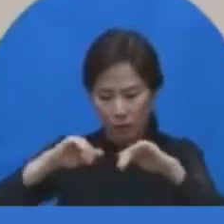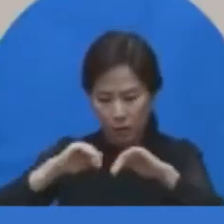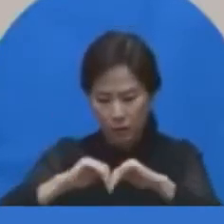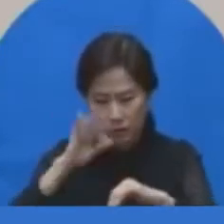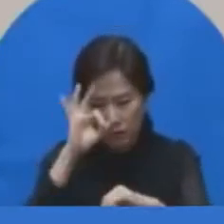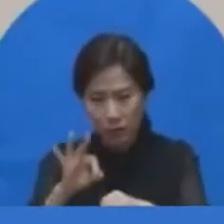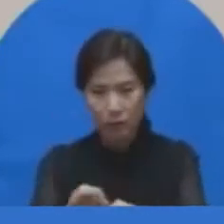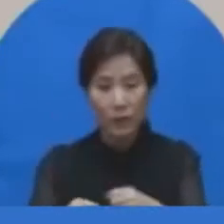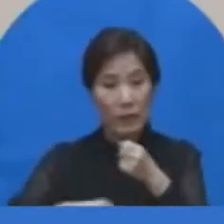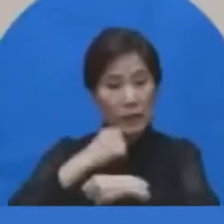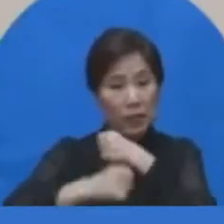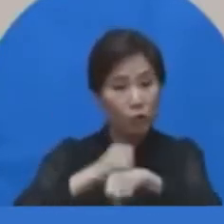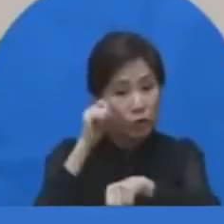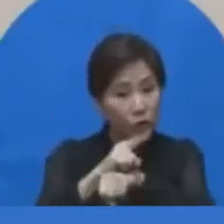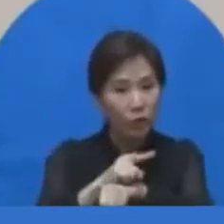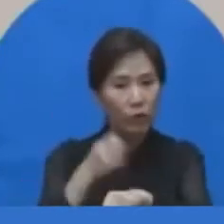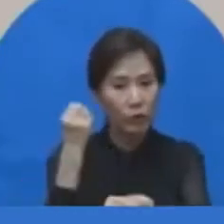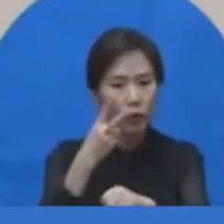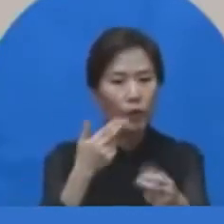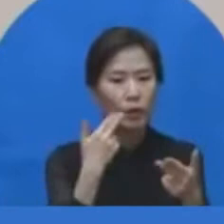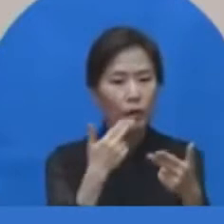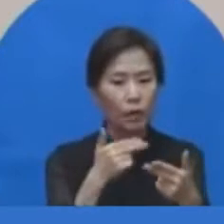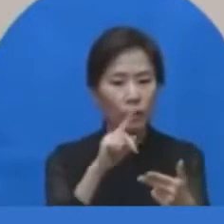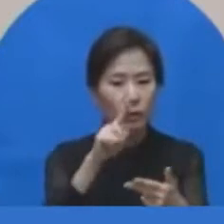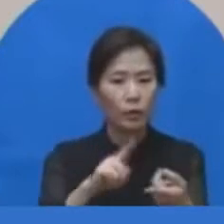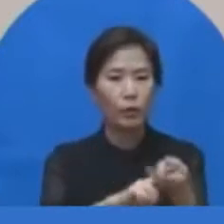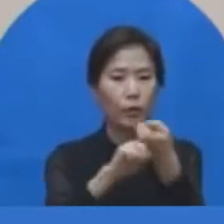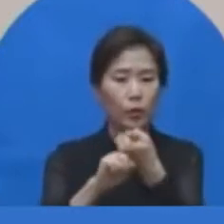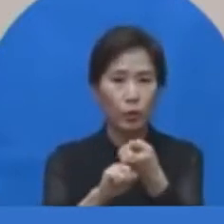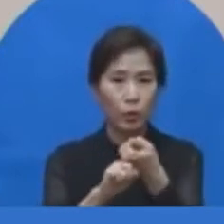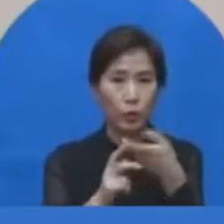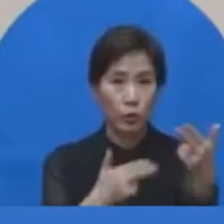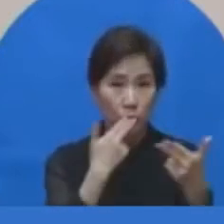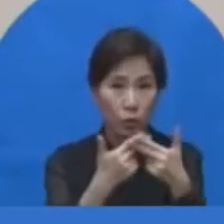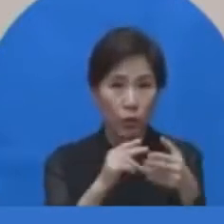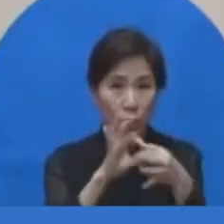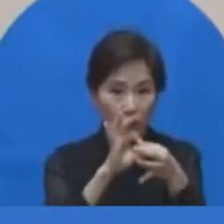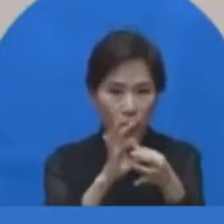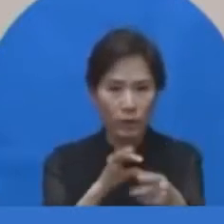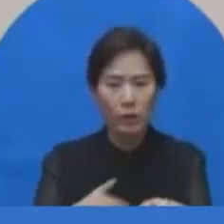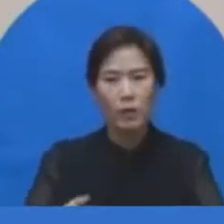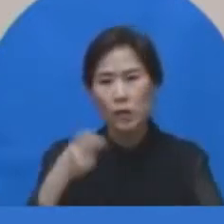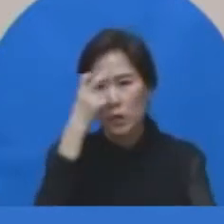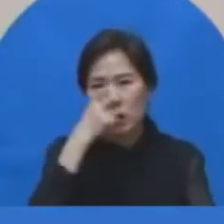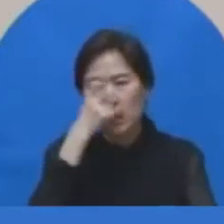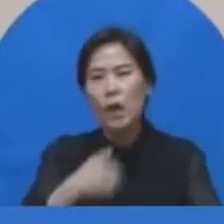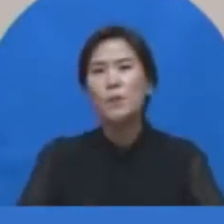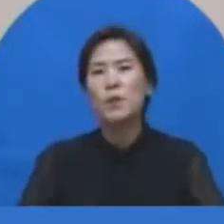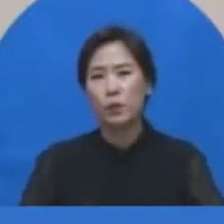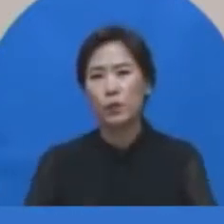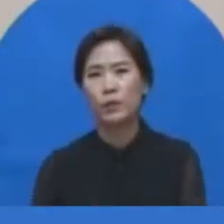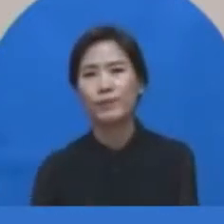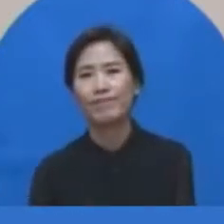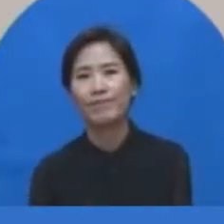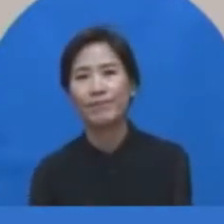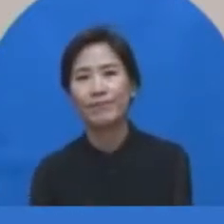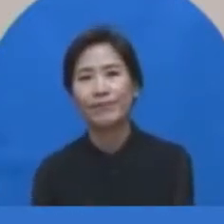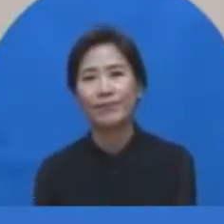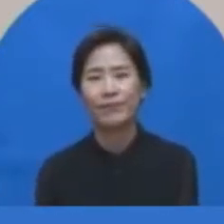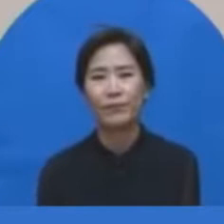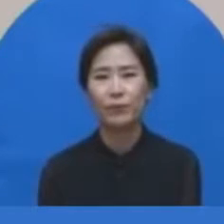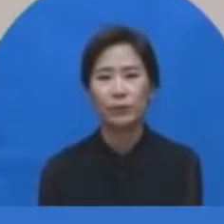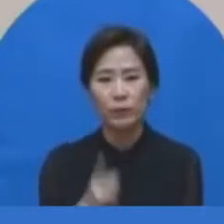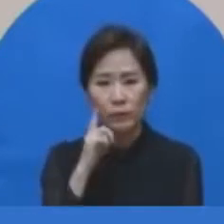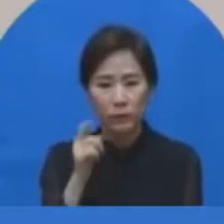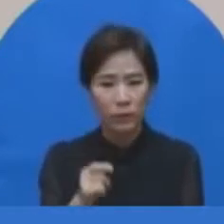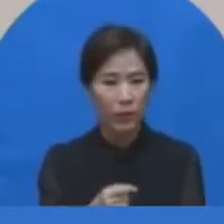아님 통보를 했다라고 하는 점에서 문제가 조금 있습니다. 특히 이 대리인들이